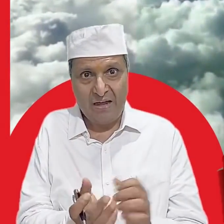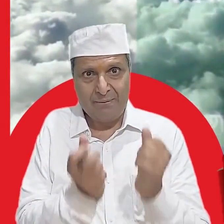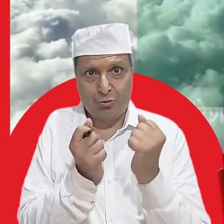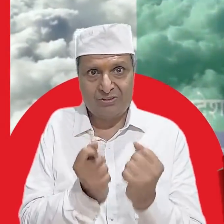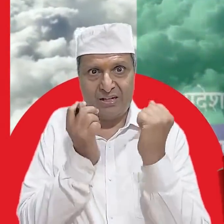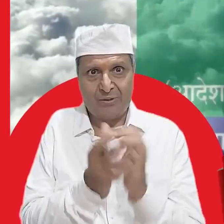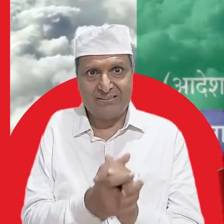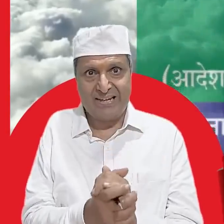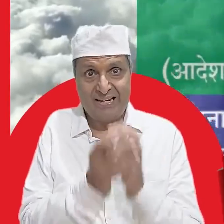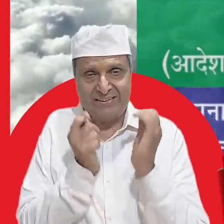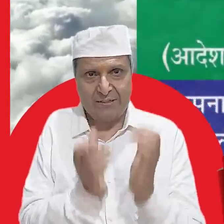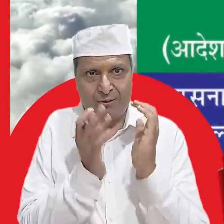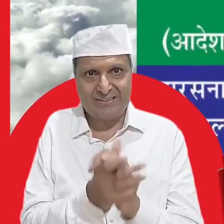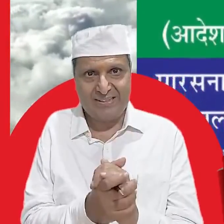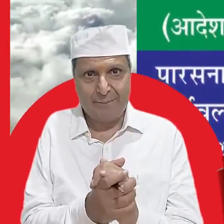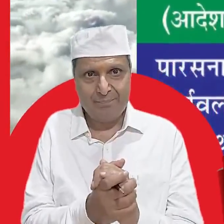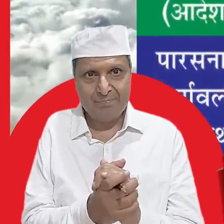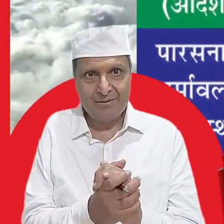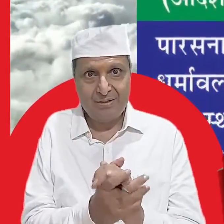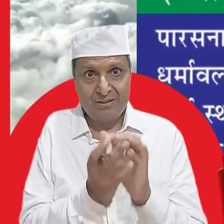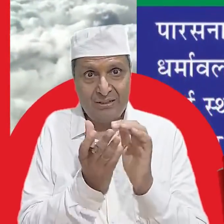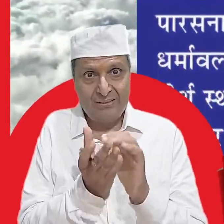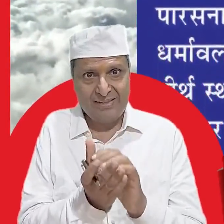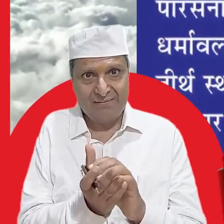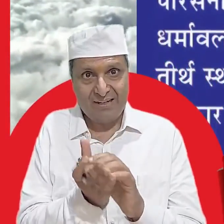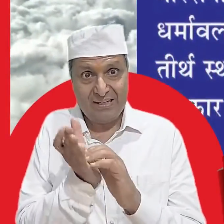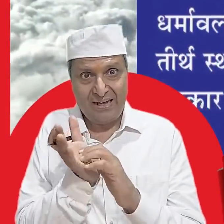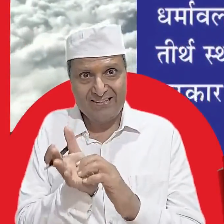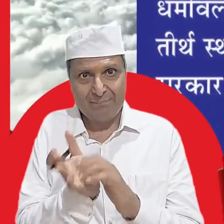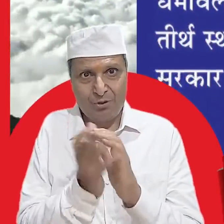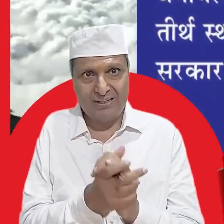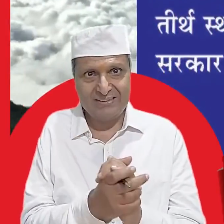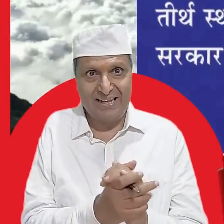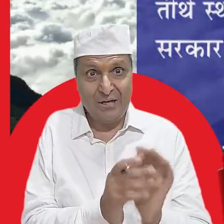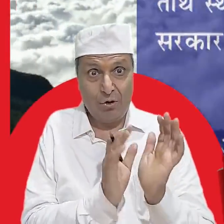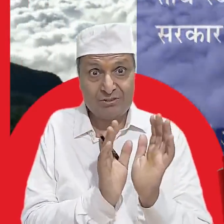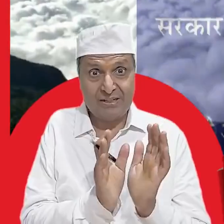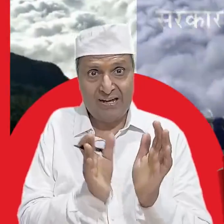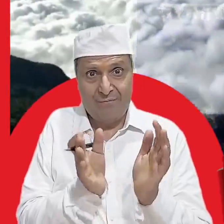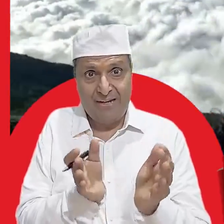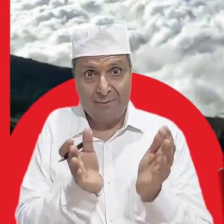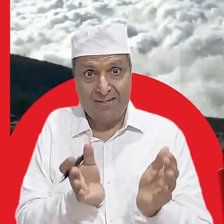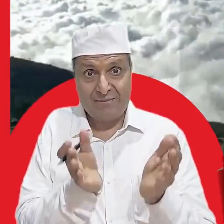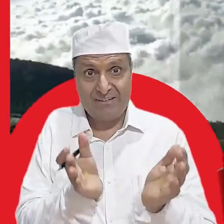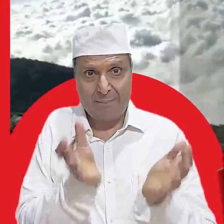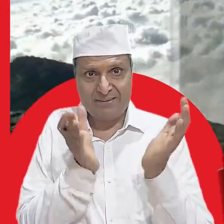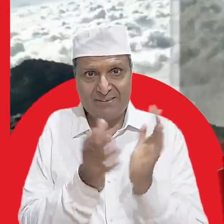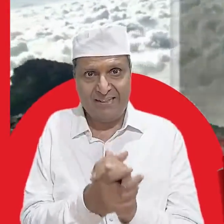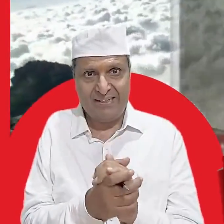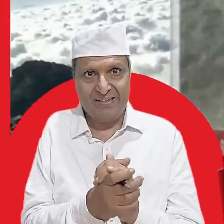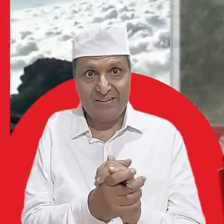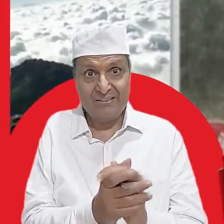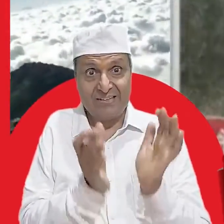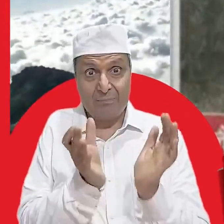जाता है हमें तुरंत खड़ा होना चाहिए, सजग होना चाहिए। इसके अलावा ऐसे बोर्ड लगा देते हैं और सरकार ने फिर एक प्रकार से विज्ञापन तक